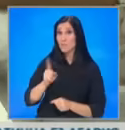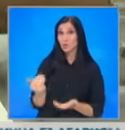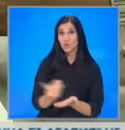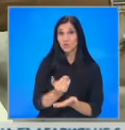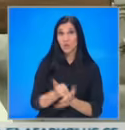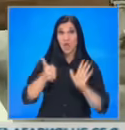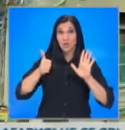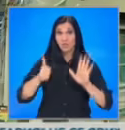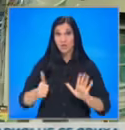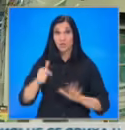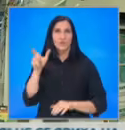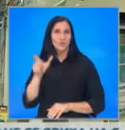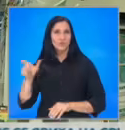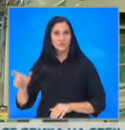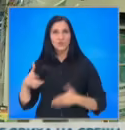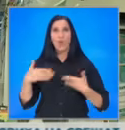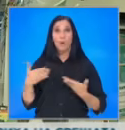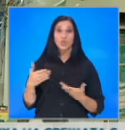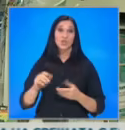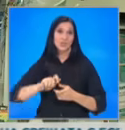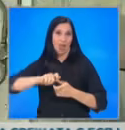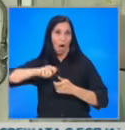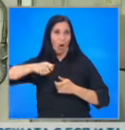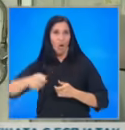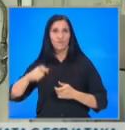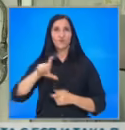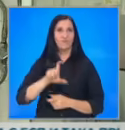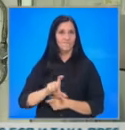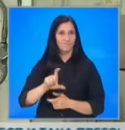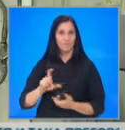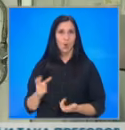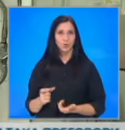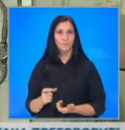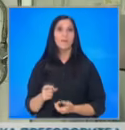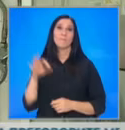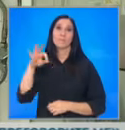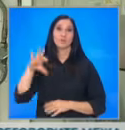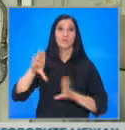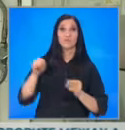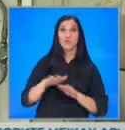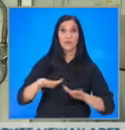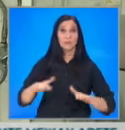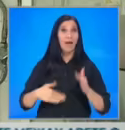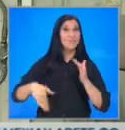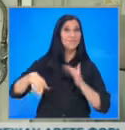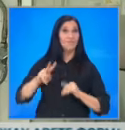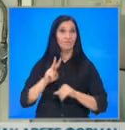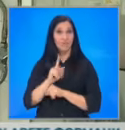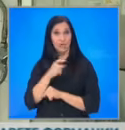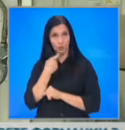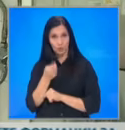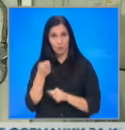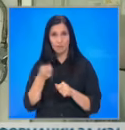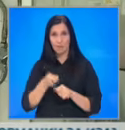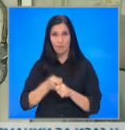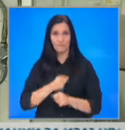събере шестима желаещи, за да отвори един флакон от препарата. Препоръчвам на всички деца над 12 години да